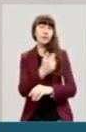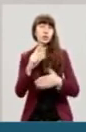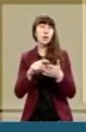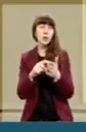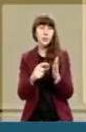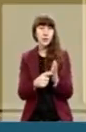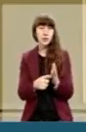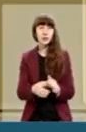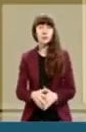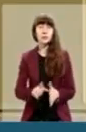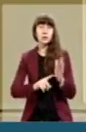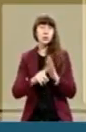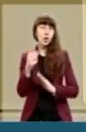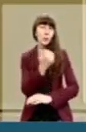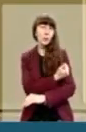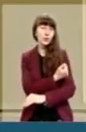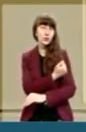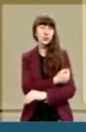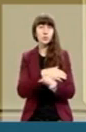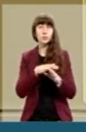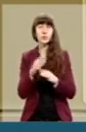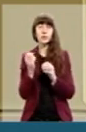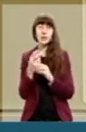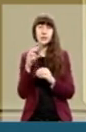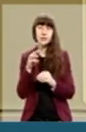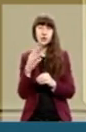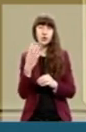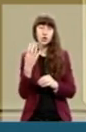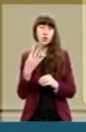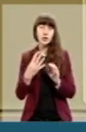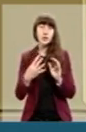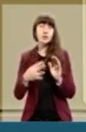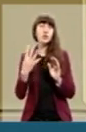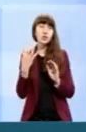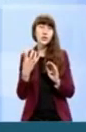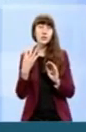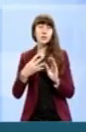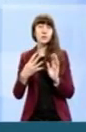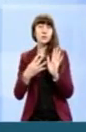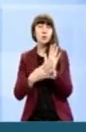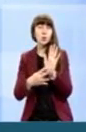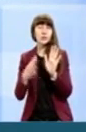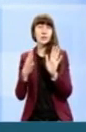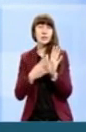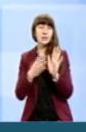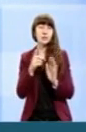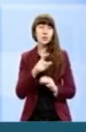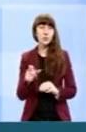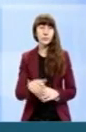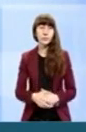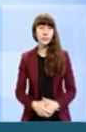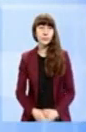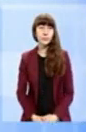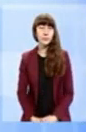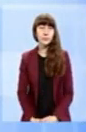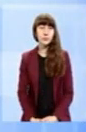С начала периода иммунизации свою дозу вакцины получили 12 499 человек. Ежедневно 5 бригад осуществляют выезды